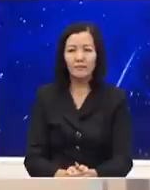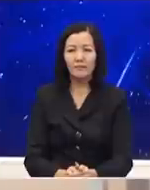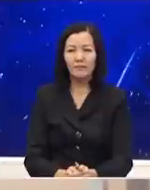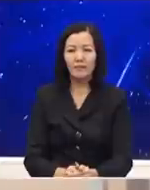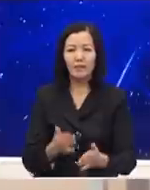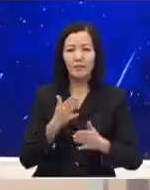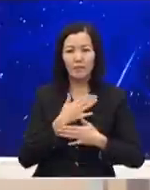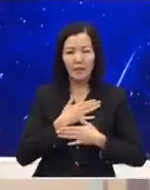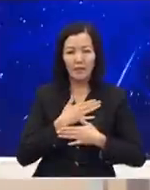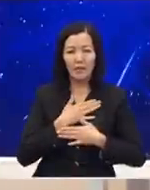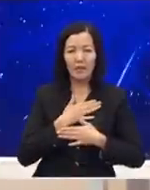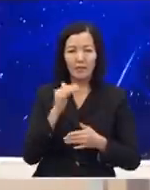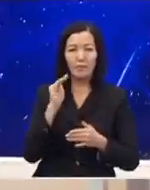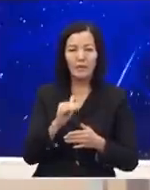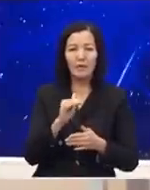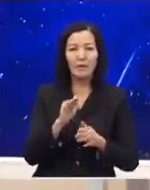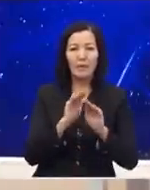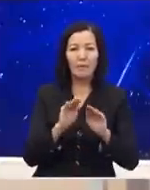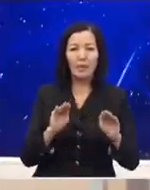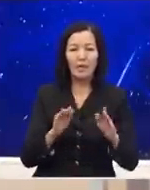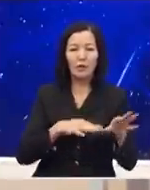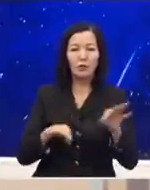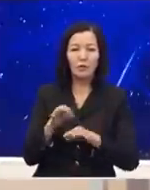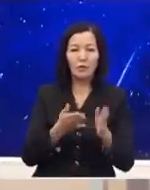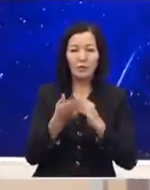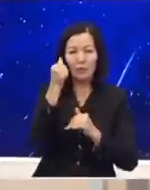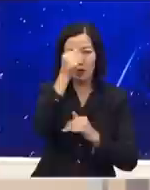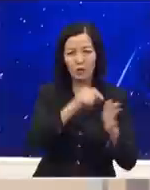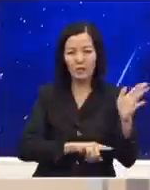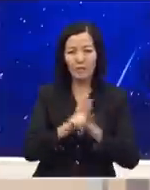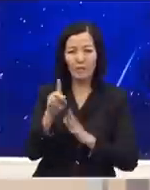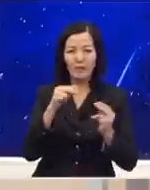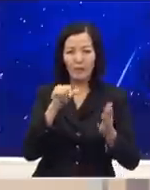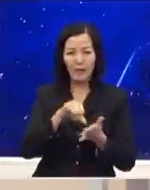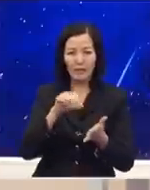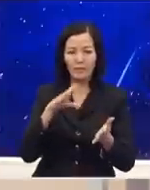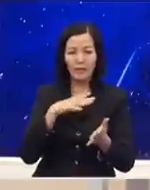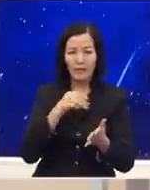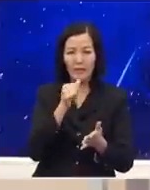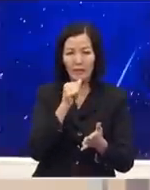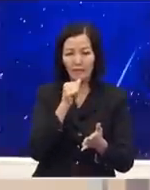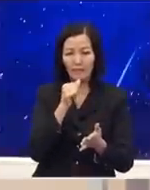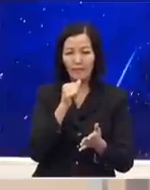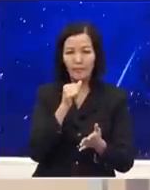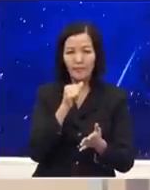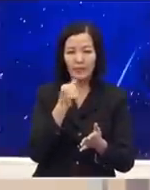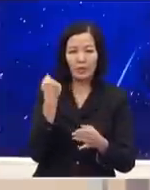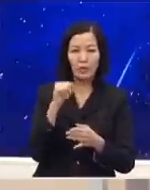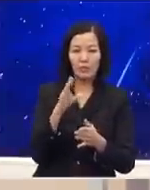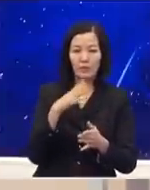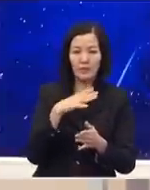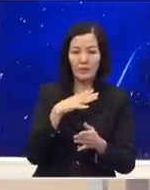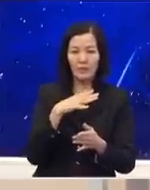Мен негізі бұл мұңбала жобасына былтырғы жылдардан бері қатысып келатырмын. Осындай жүлделі орындарға ие болып